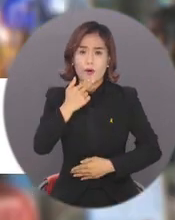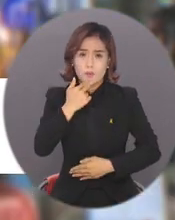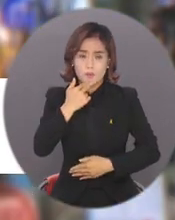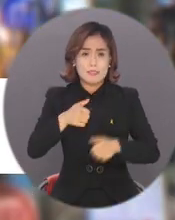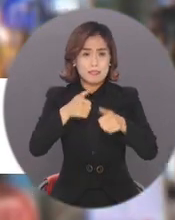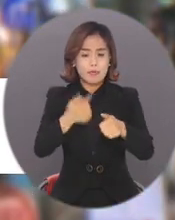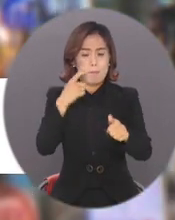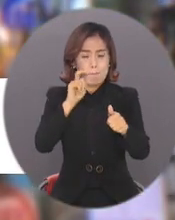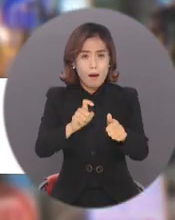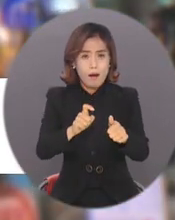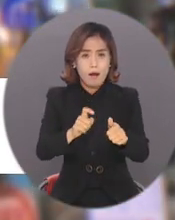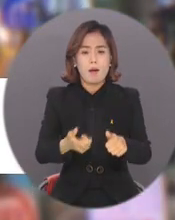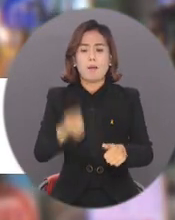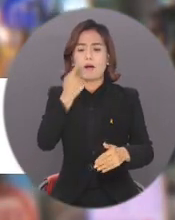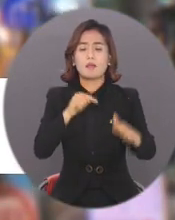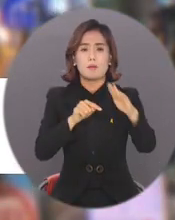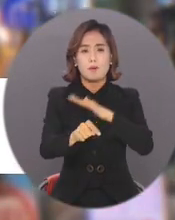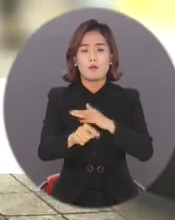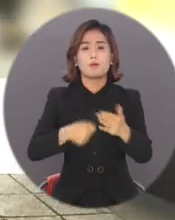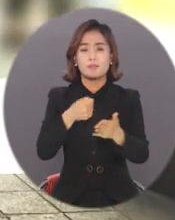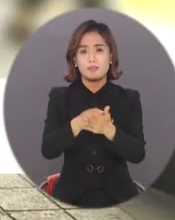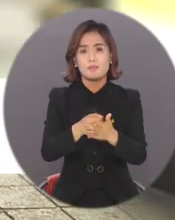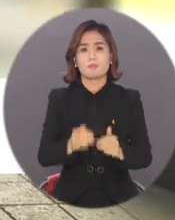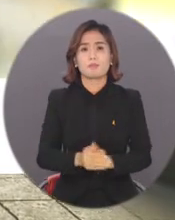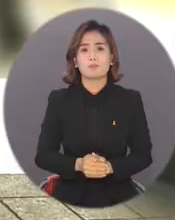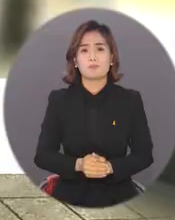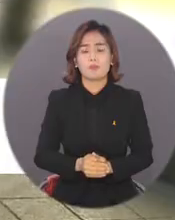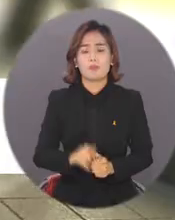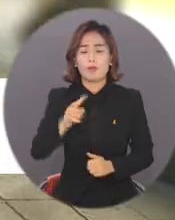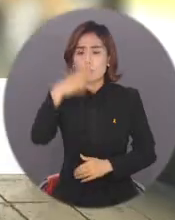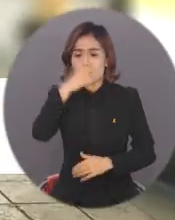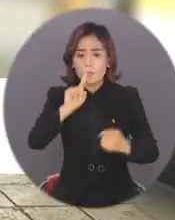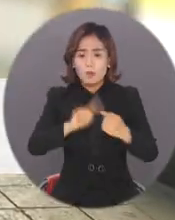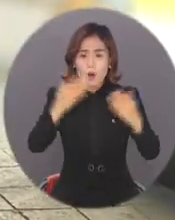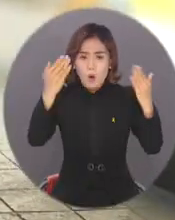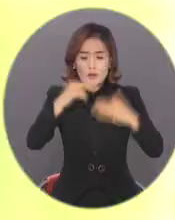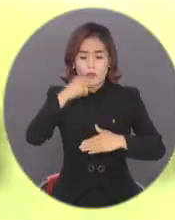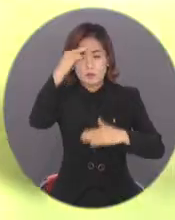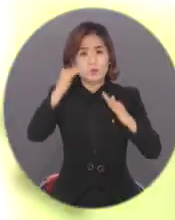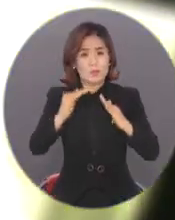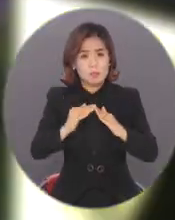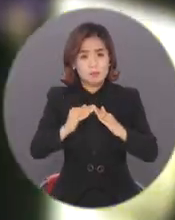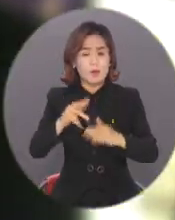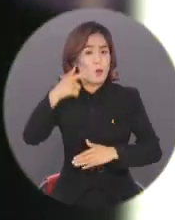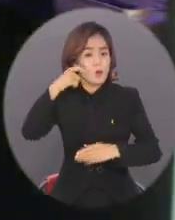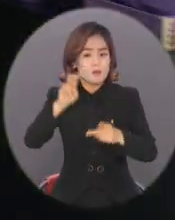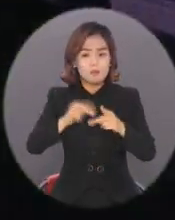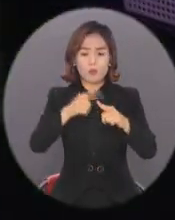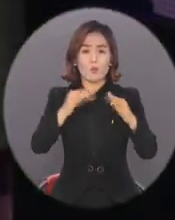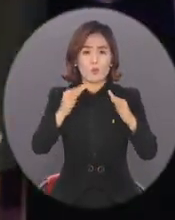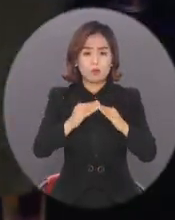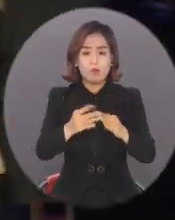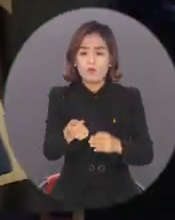따라 적발되는 즉시 행정 처분하기로 했습니다. 이번 점검은 학교와 유흥업소, 콜센터와 교회